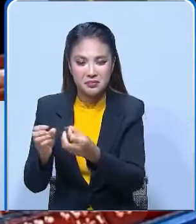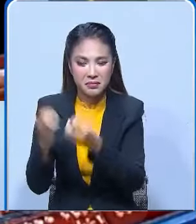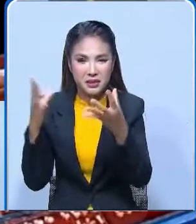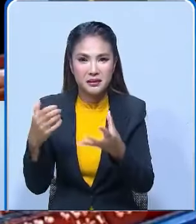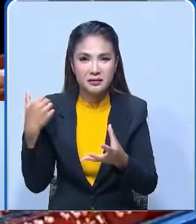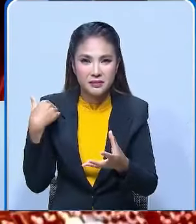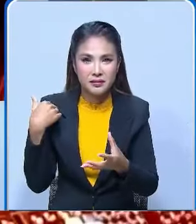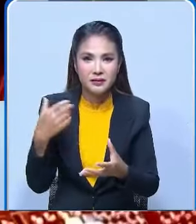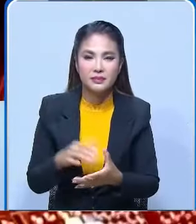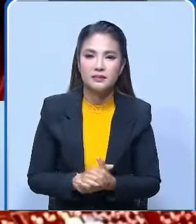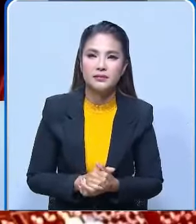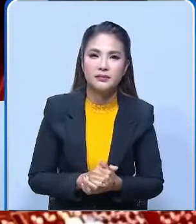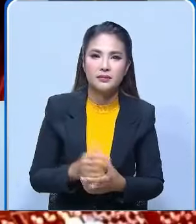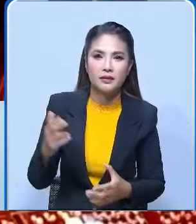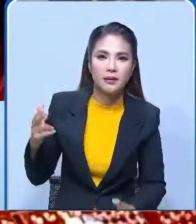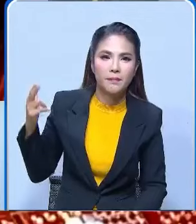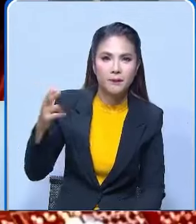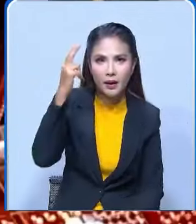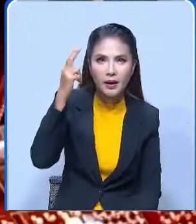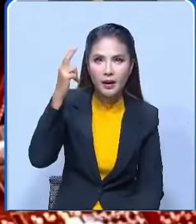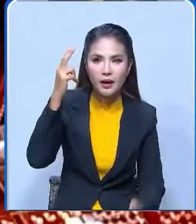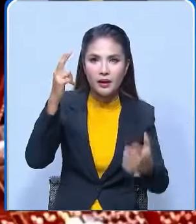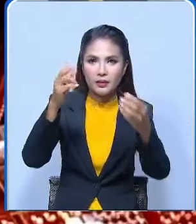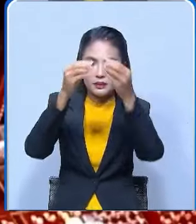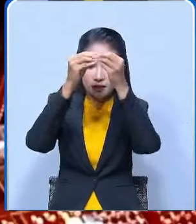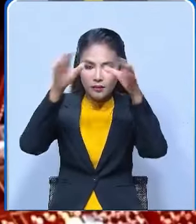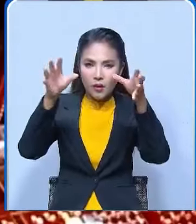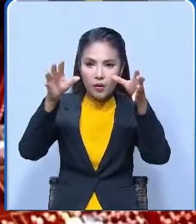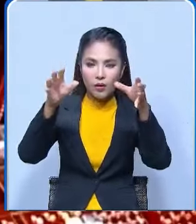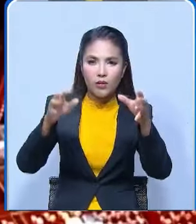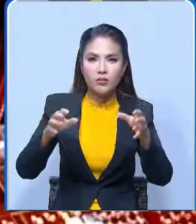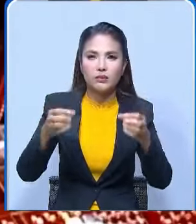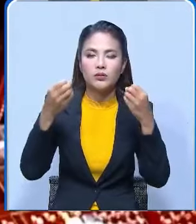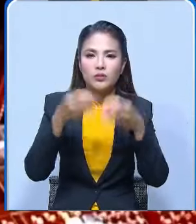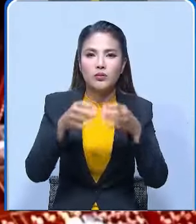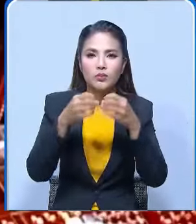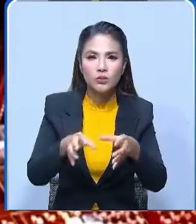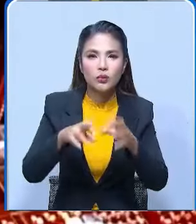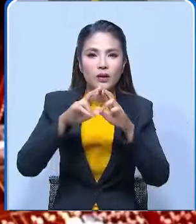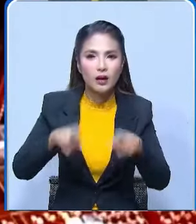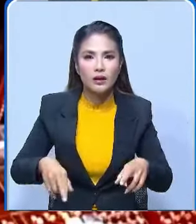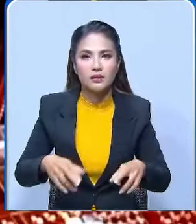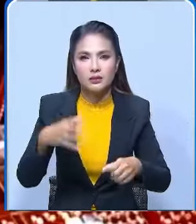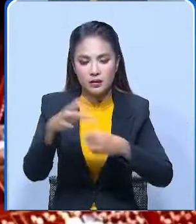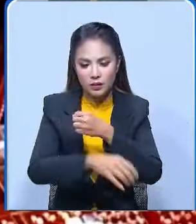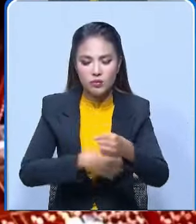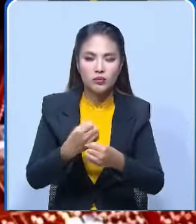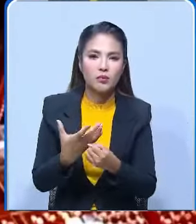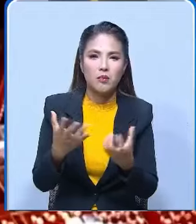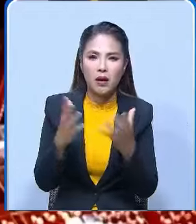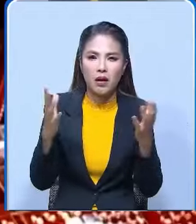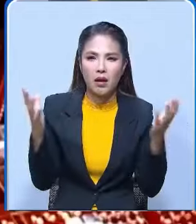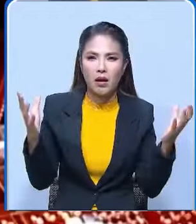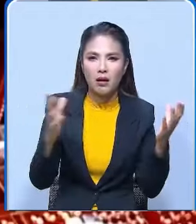จากนั้นคนร้ายใช้ปืนยิงใส่ตู้กระจกร้านทอง1นัดข่มขู่แล้วก็บุกเข้าไปในร้านกวาดทองรูปประพันธ์ชนิดต่างๆจำนวนหลายเส้นเลยค่ะ